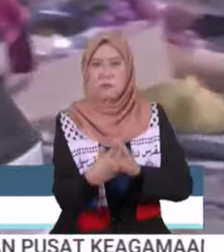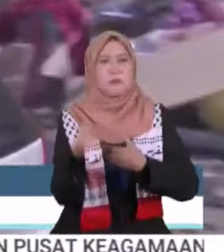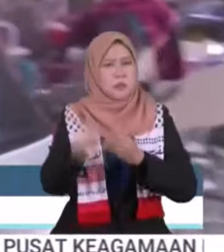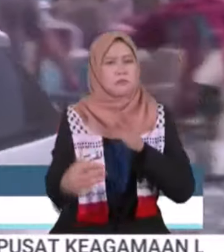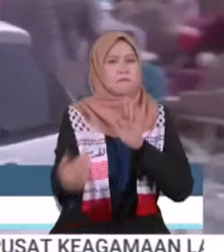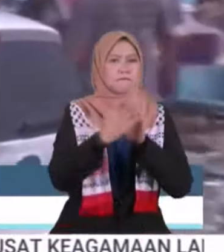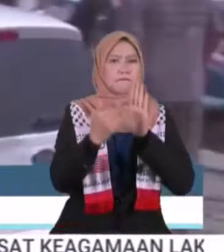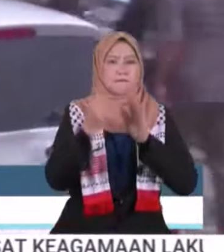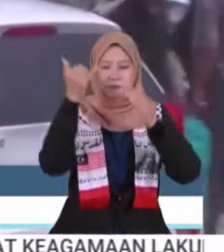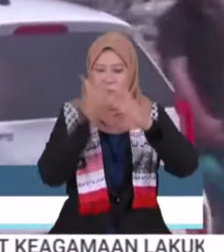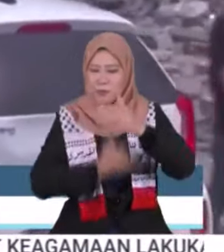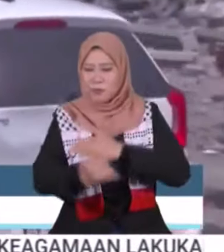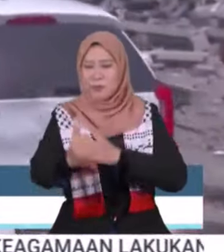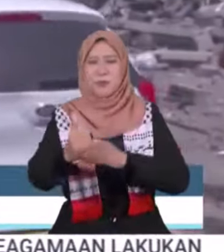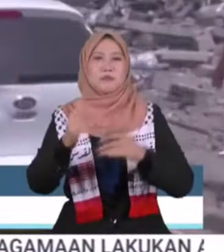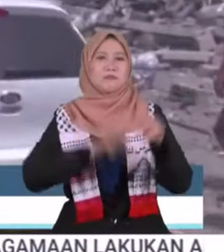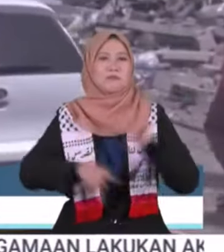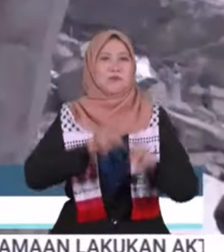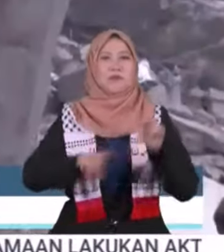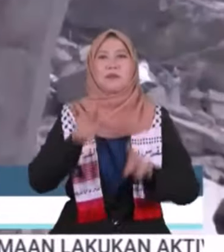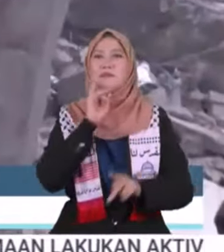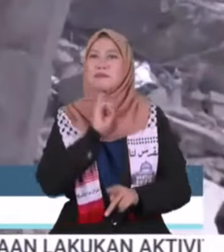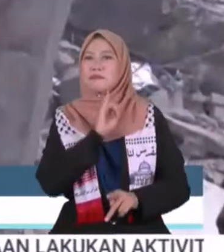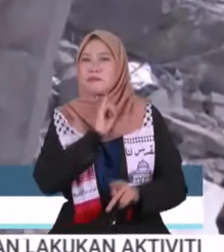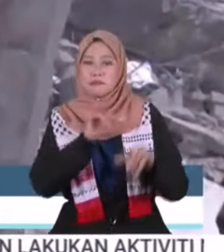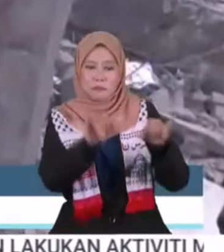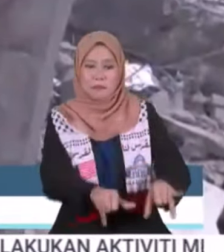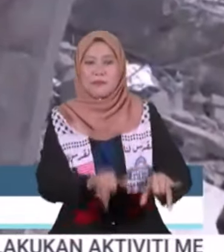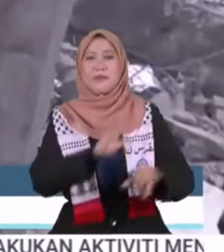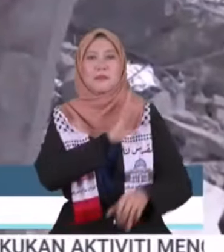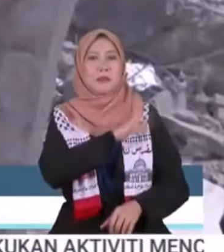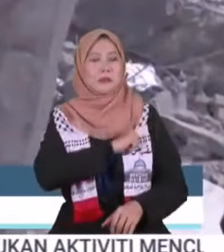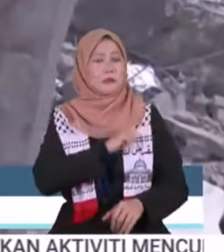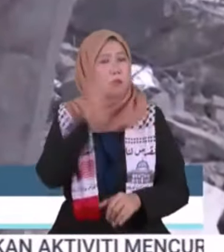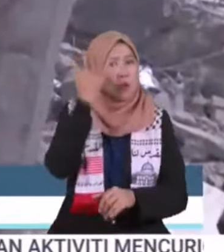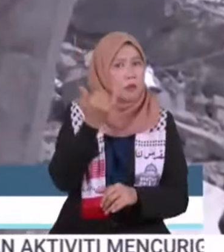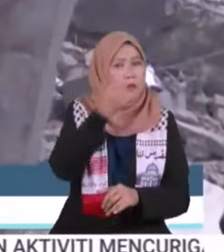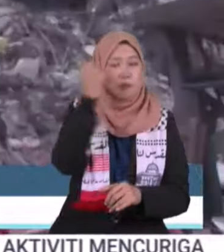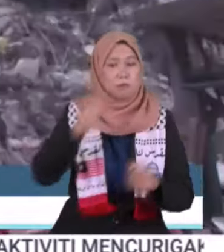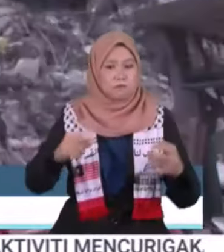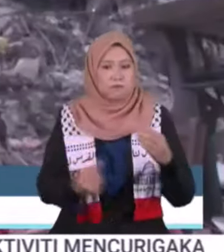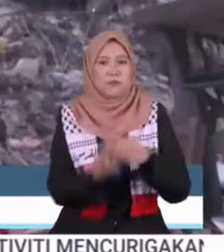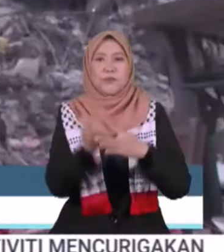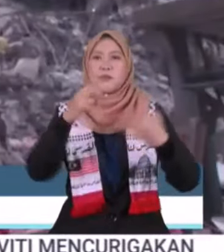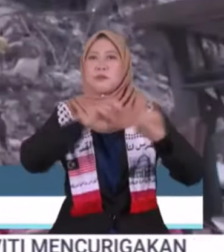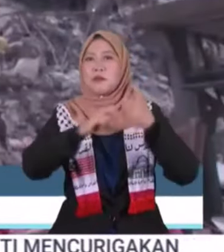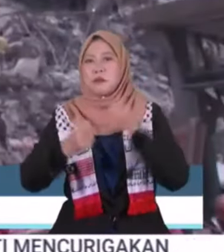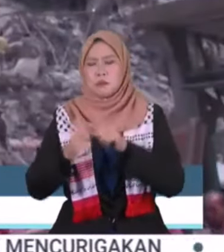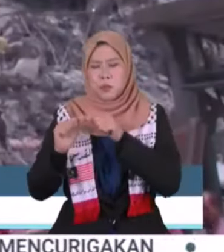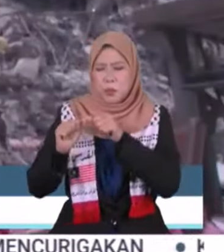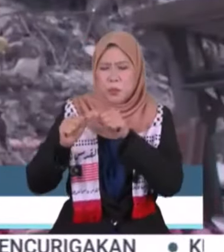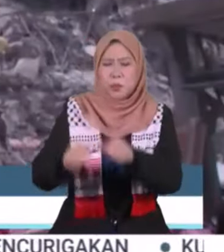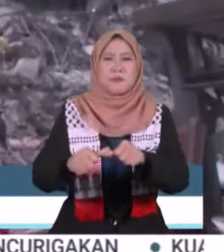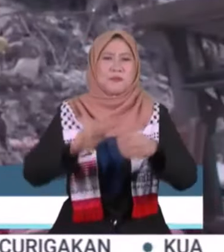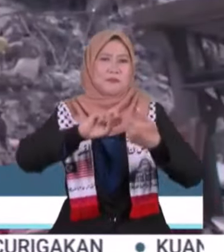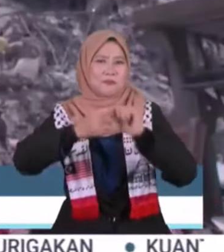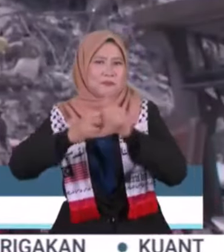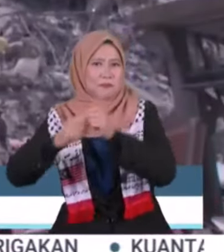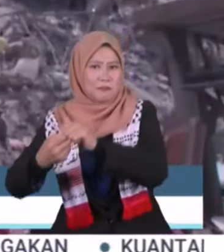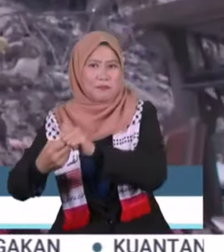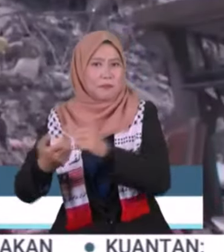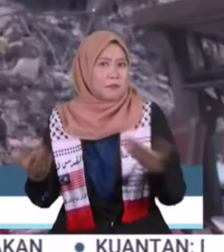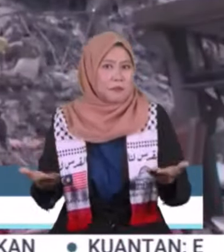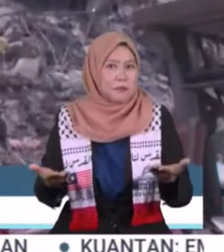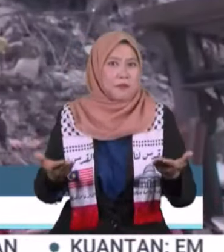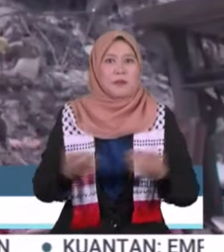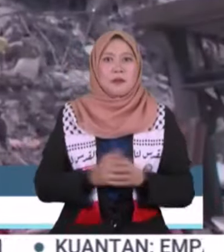membantah pencerobohan dan pendudukan haram Israel di Palestin. Ia punca utama konflik berkenaan terus berpanjangan. Perkara